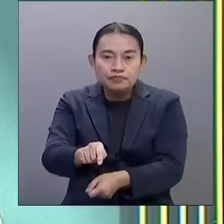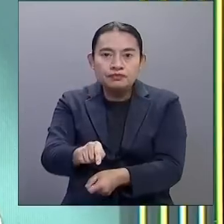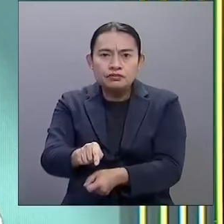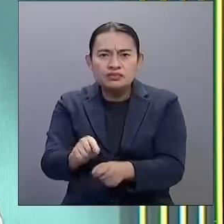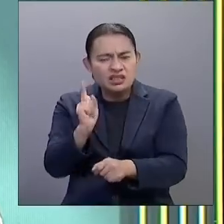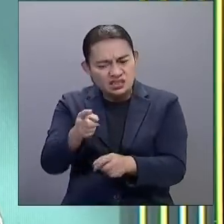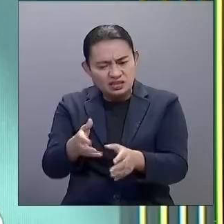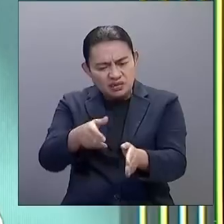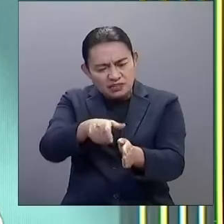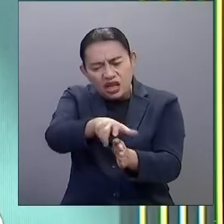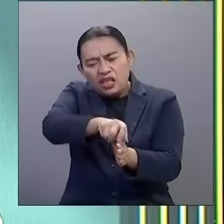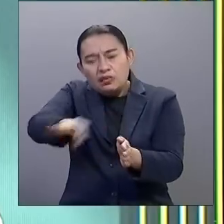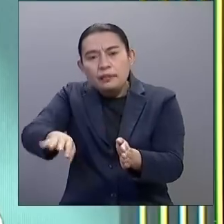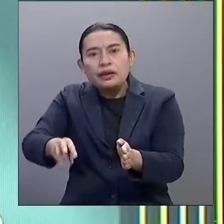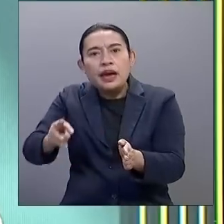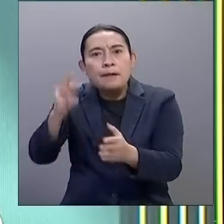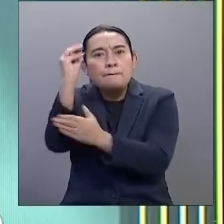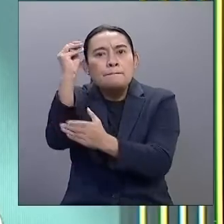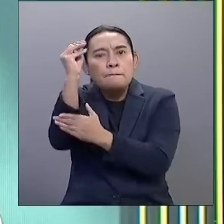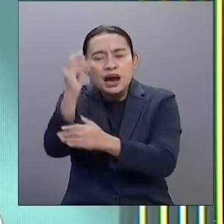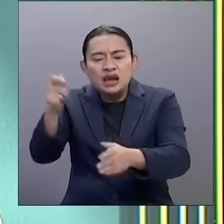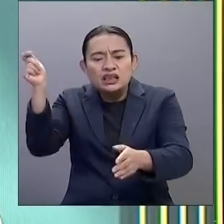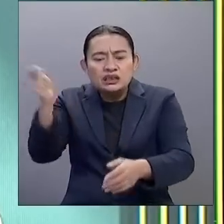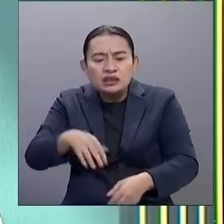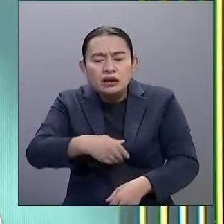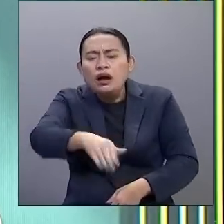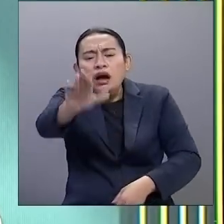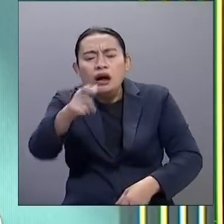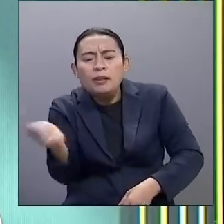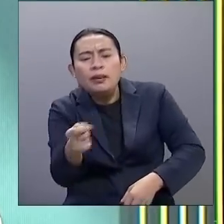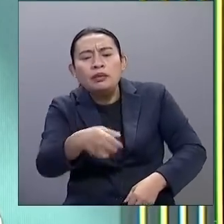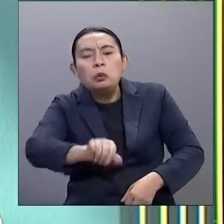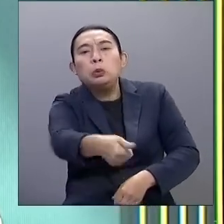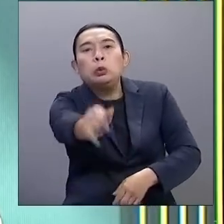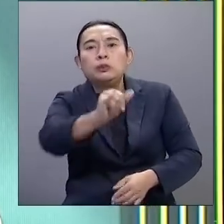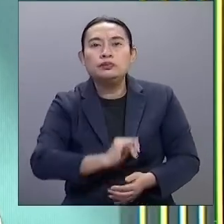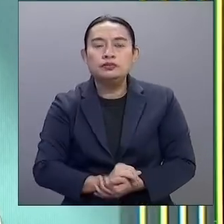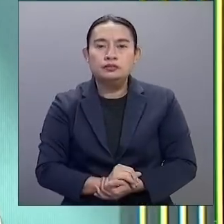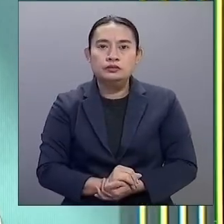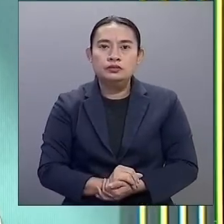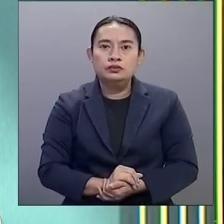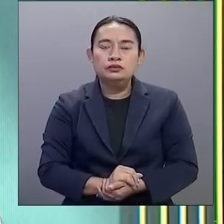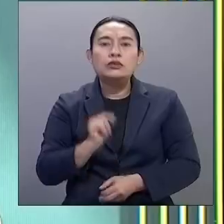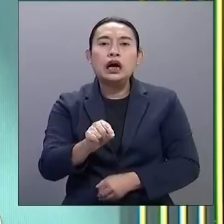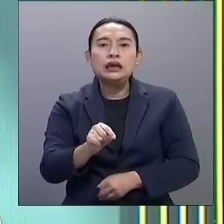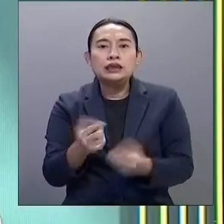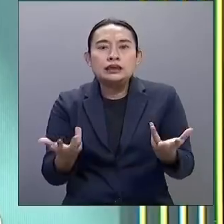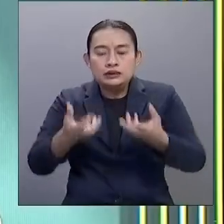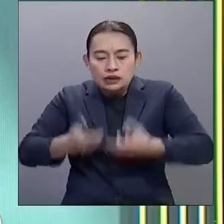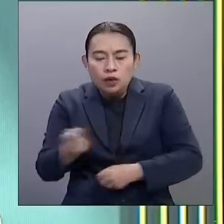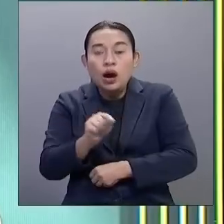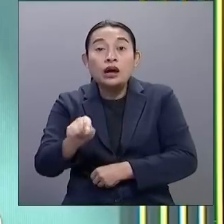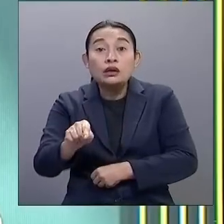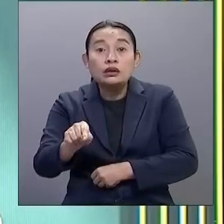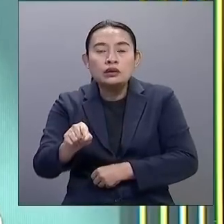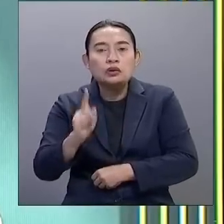้ นะเอาไม้ ไล่เคาะ ก็หนีแล้วนะครับเพราะฉะนั้นการทำที่เกินเหตุก็ต้องรับผลของ